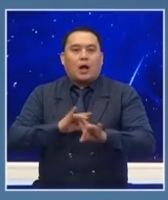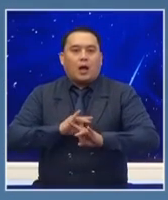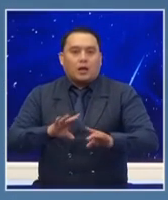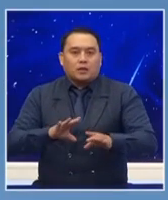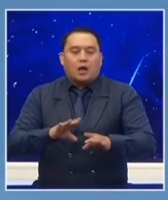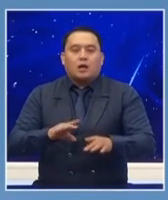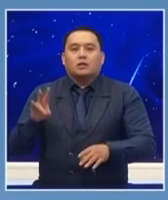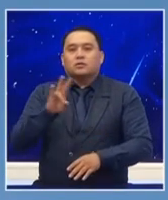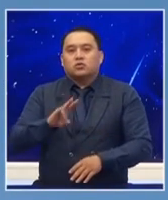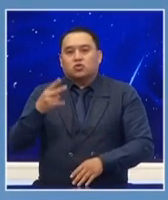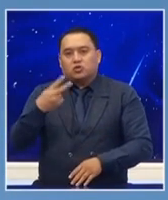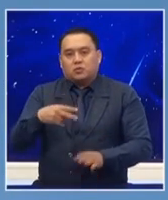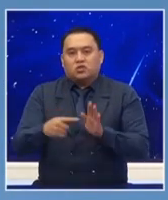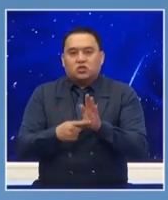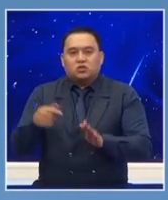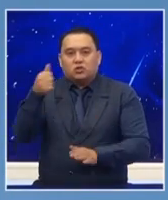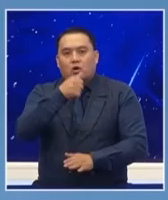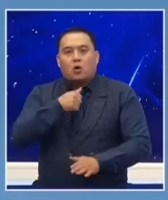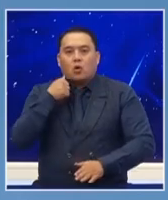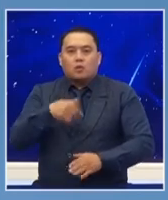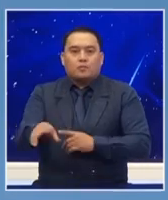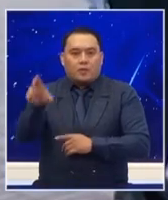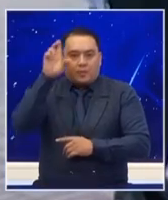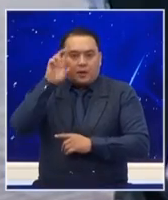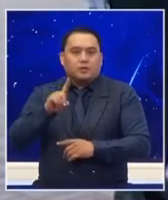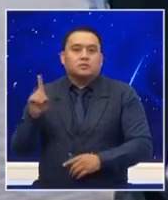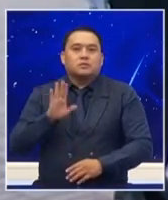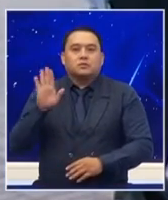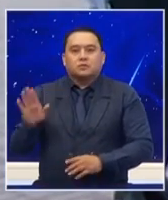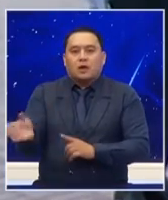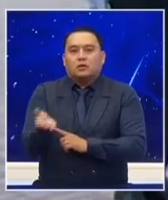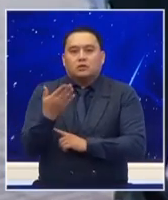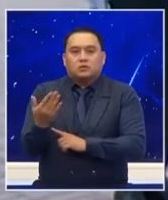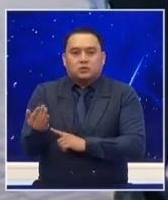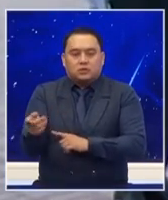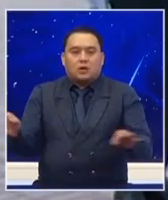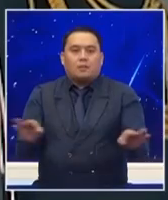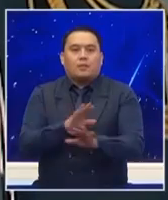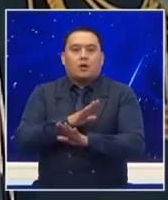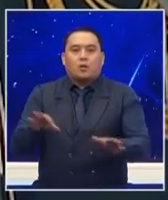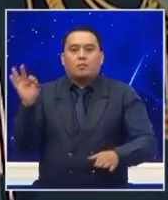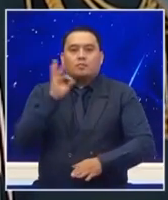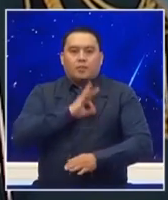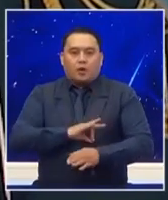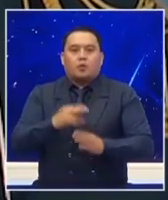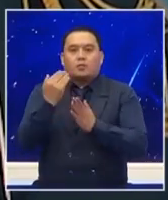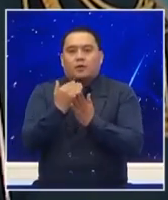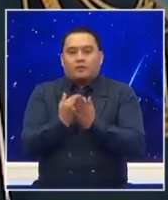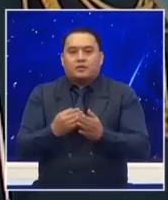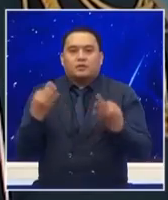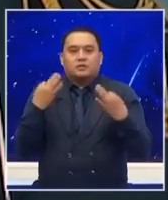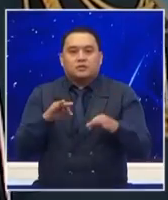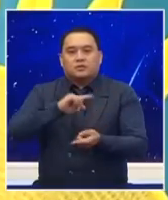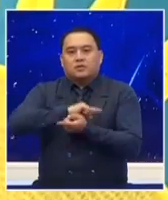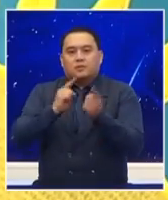Ал қарашаның 27-сі күні мемлекеттік ту және елтаңбаның бейнелері мен гимнның мәтінін пайдалану қағидалары өзгерістер